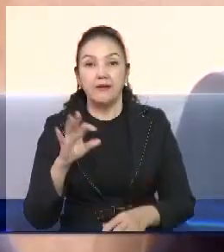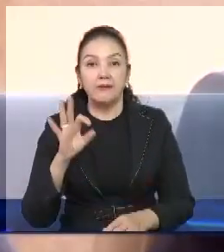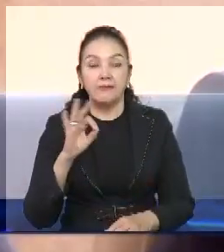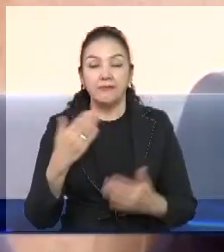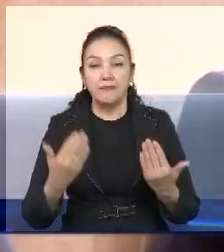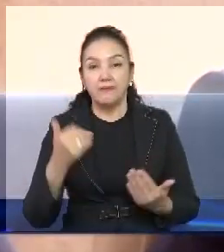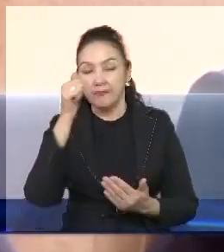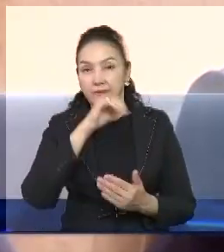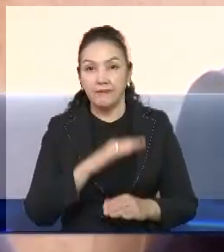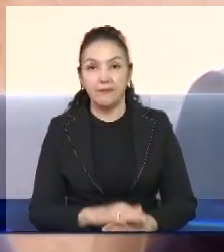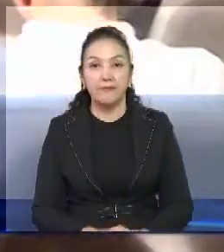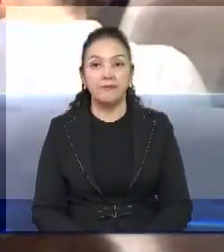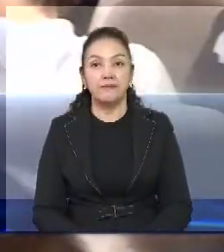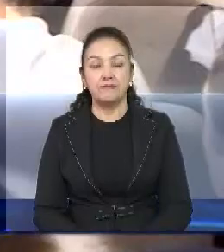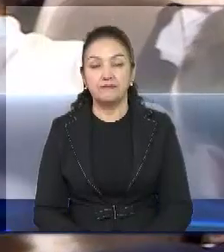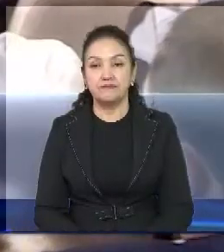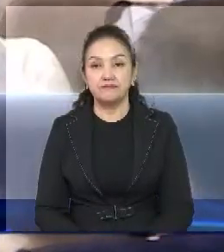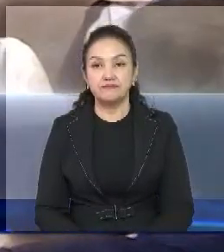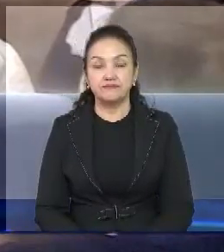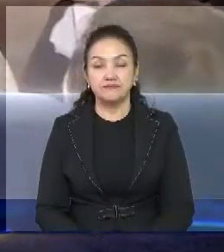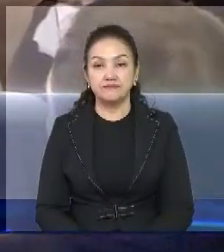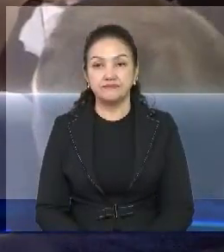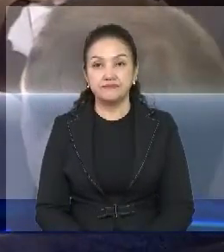текущего года Николай сыр был женатик телеканала Актобе